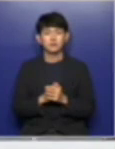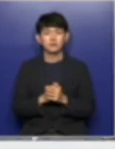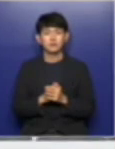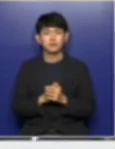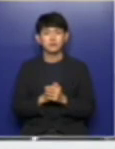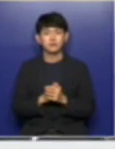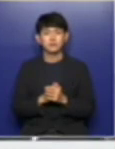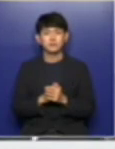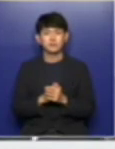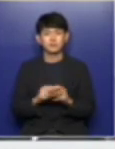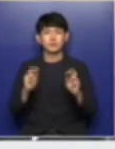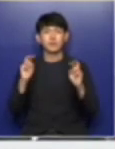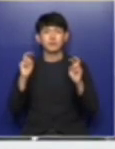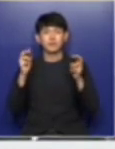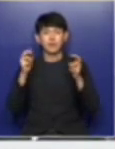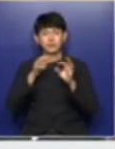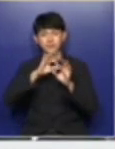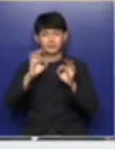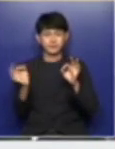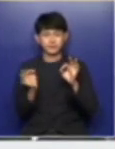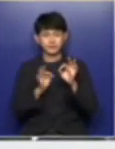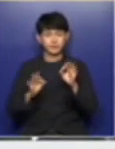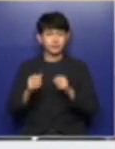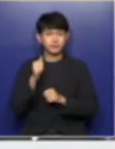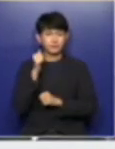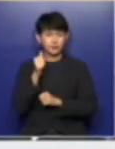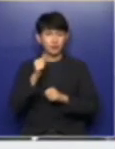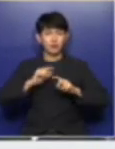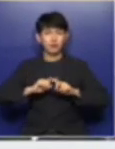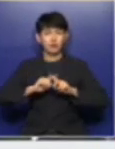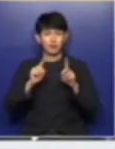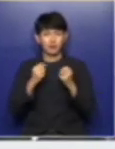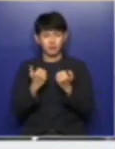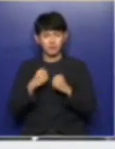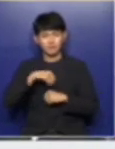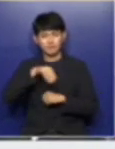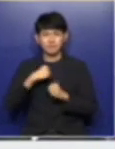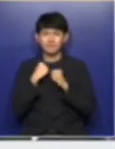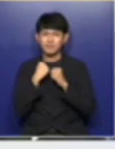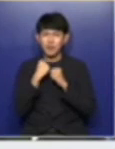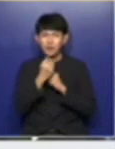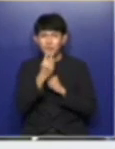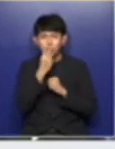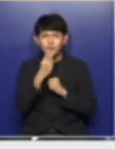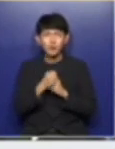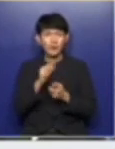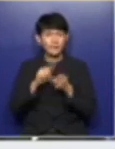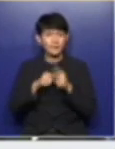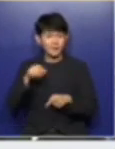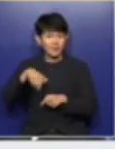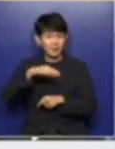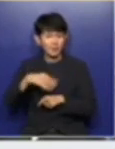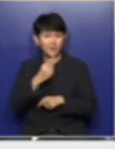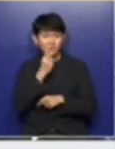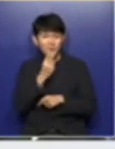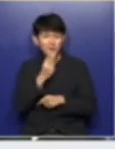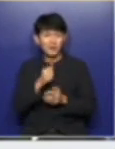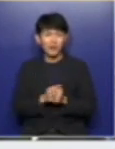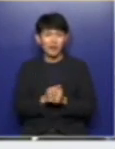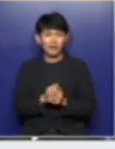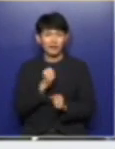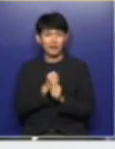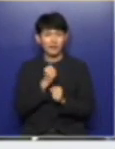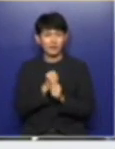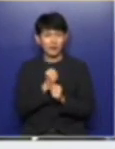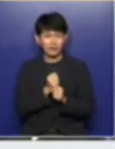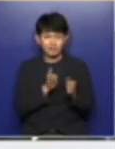ในเนื้อในเนี่ยพูดถึงรายละเอียดได้ดีมากครับแต่ว่าสิ่งที่เราพยายามดูเนี่ยเหมือนเพื่อนสมาชิกพูดเนี่ยผลการดำเนินงานในแต่ละด้